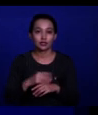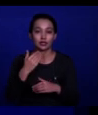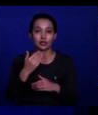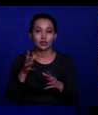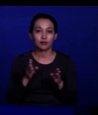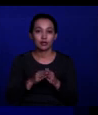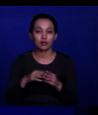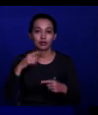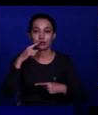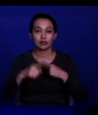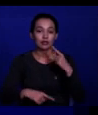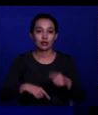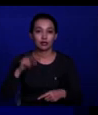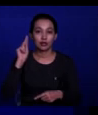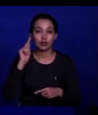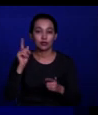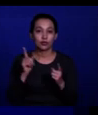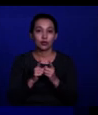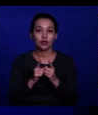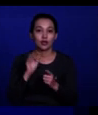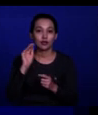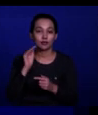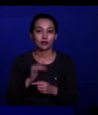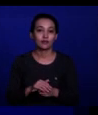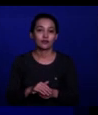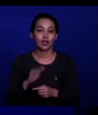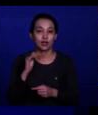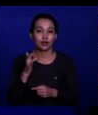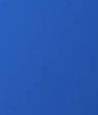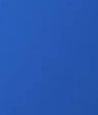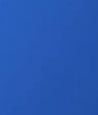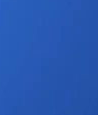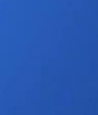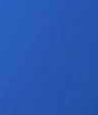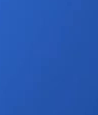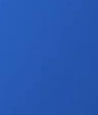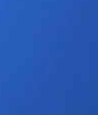bilan keyingi darslarda uchrashguncha xayrlashamiz. Xayr, salomat bo'ling.